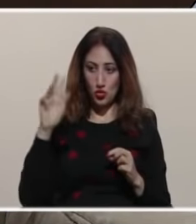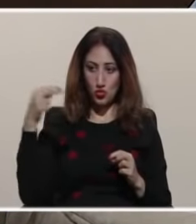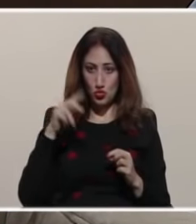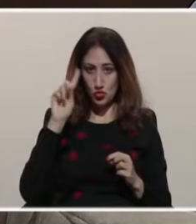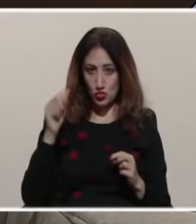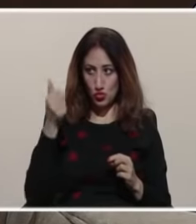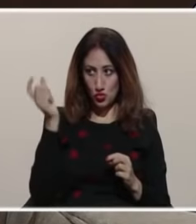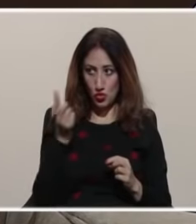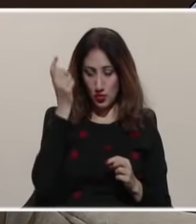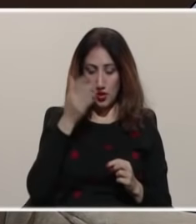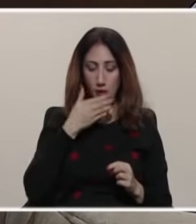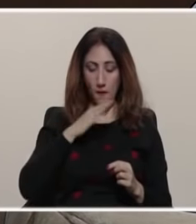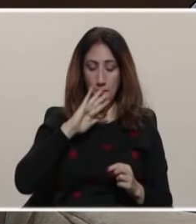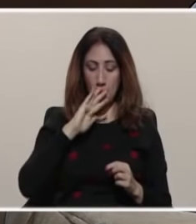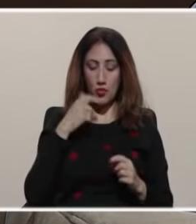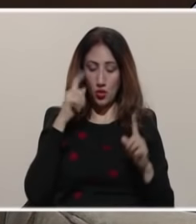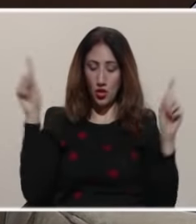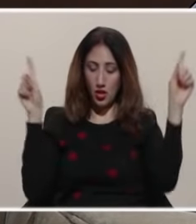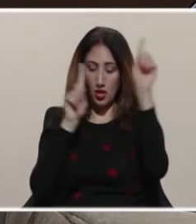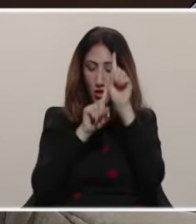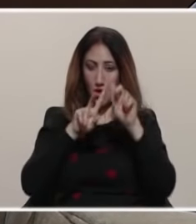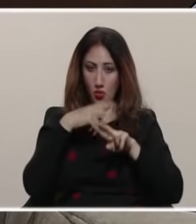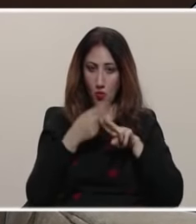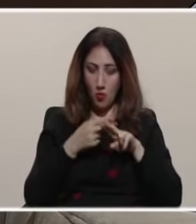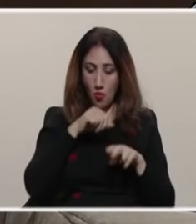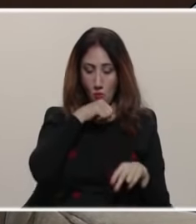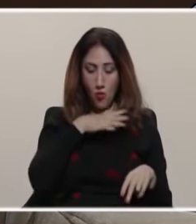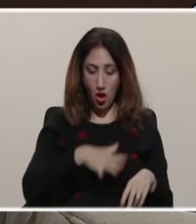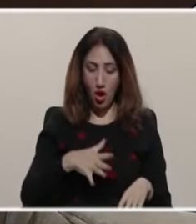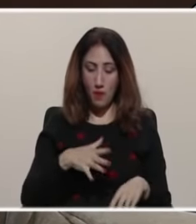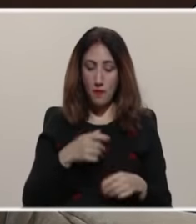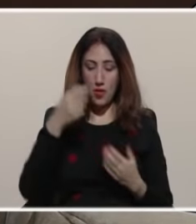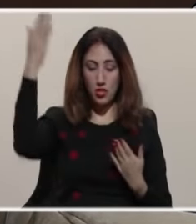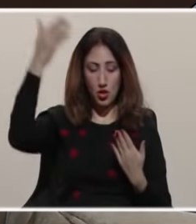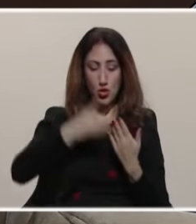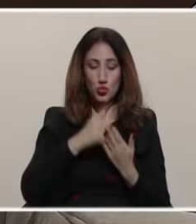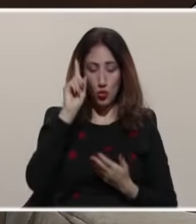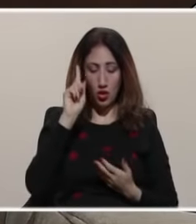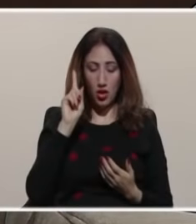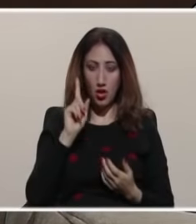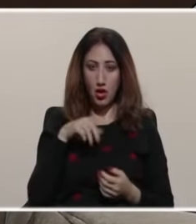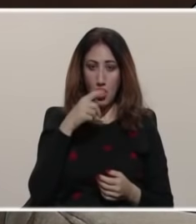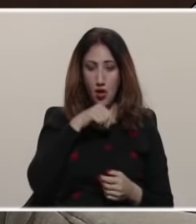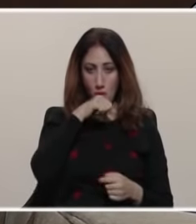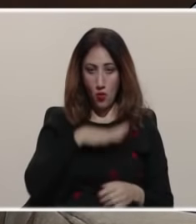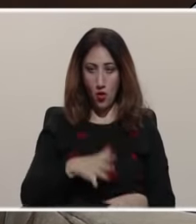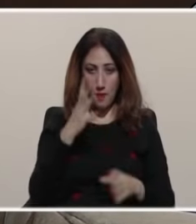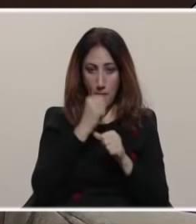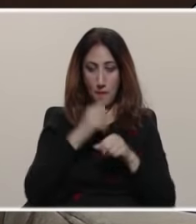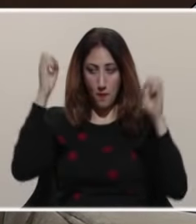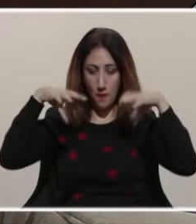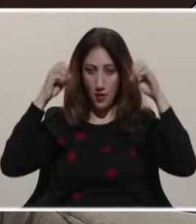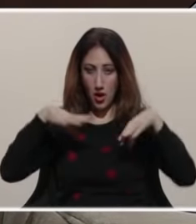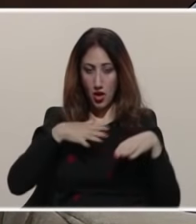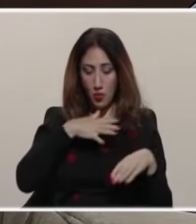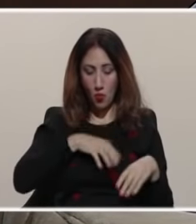والحمد لله وأشهد أن لا إله إلا الله وأشهد أن سيدنا محمد رسول الله. اللهم صلي وسلم وبارك على سيدنا